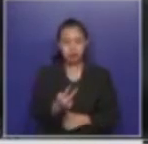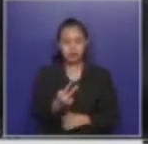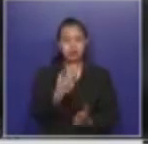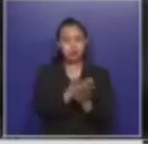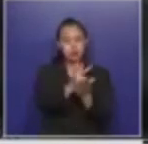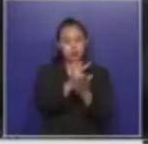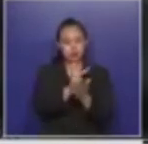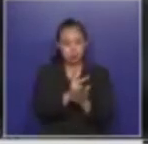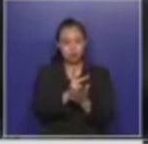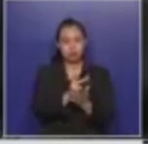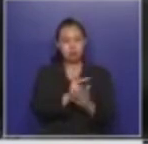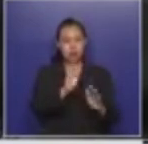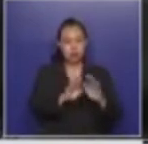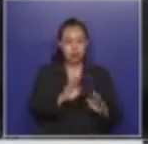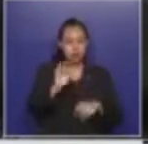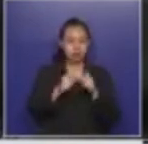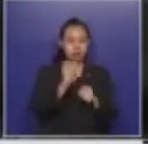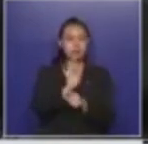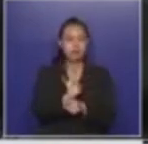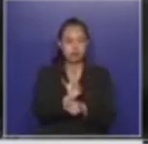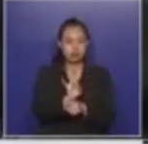ที่ท่านกู้เงินมานะครับเกือบ 7ปี